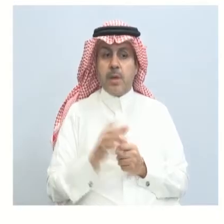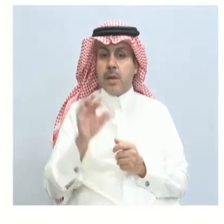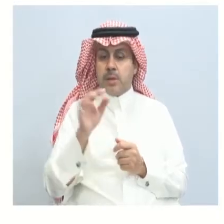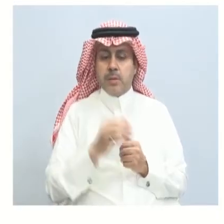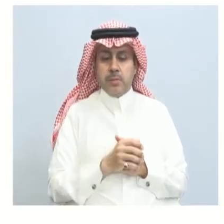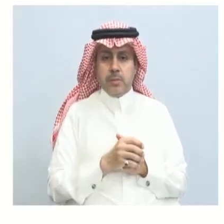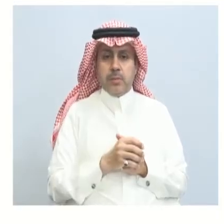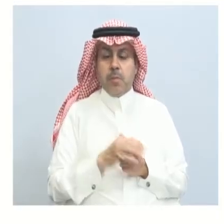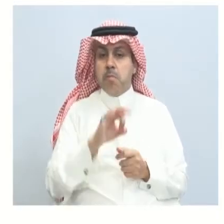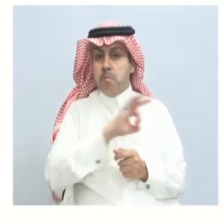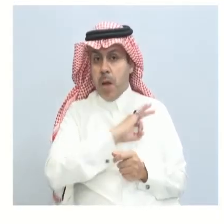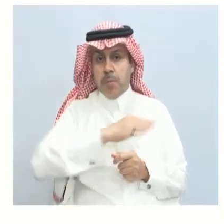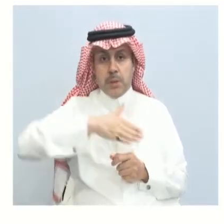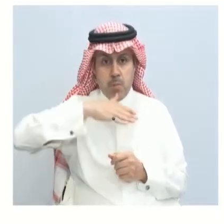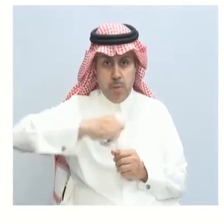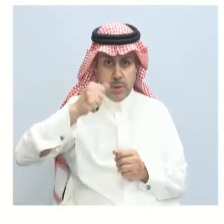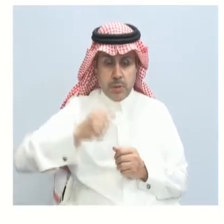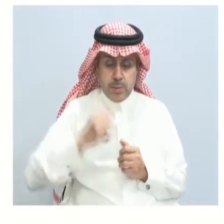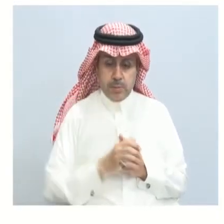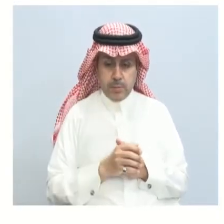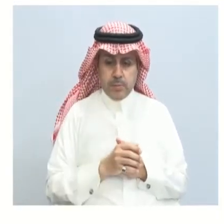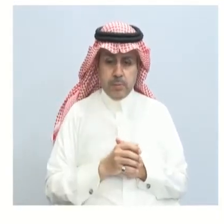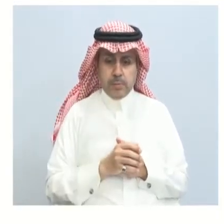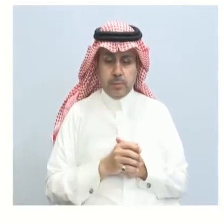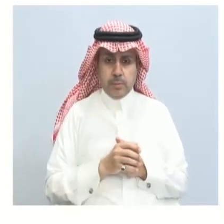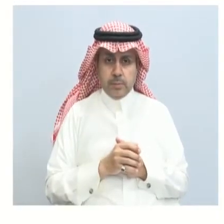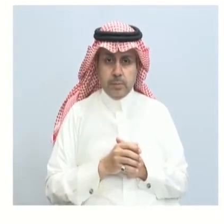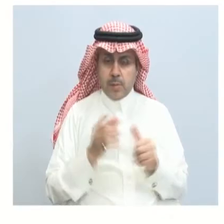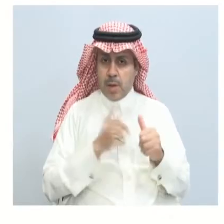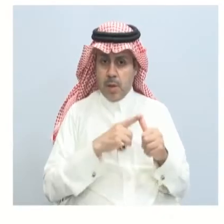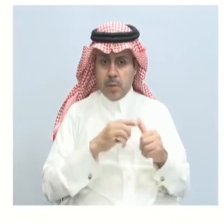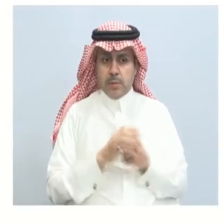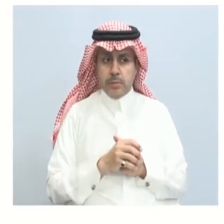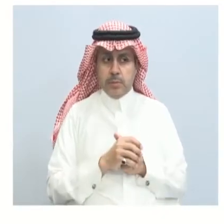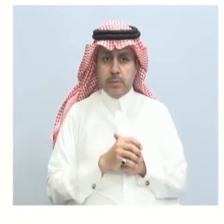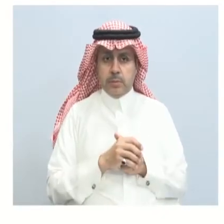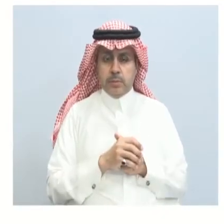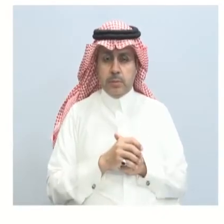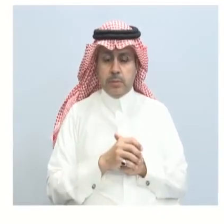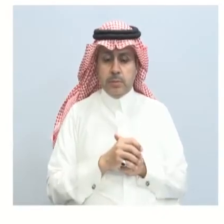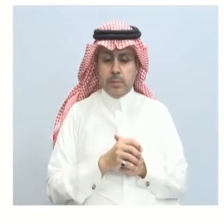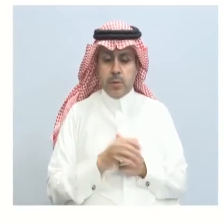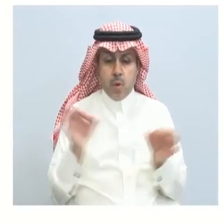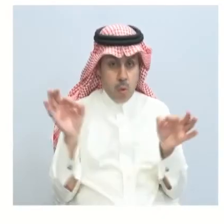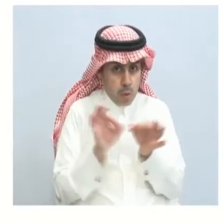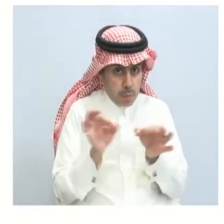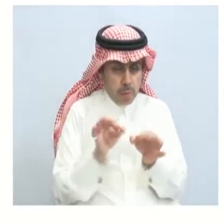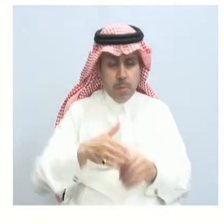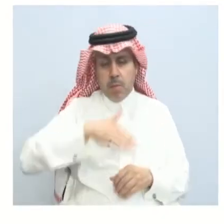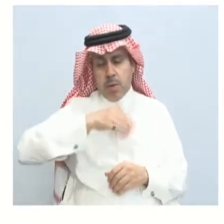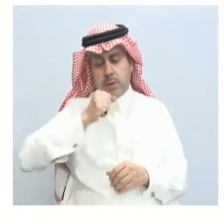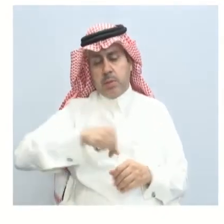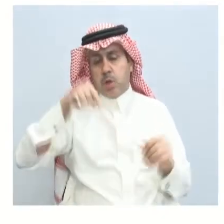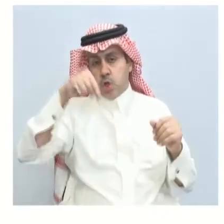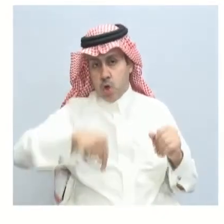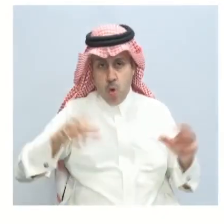نقول محبه الرسول صلى الله عليه وسلم لهم هذا الامر الاول كذلك نقول قرب قربهم من